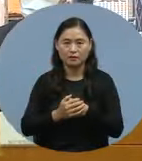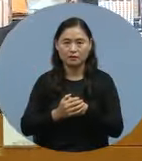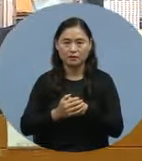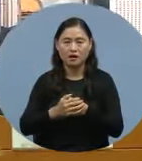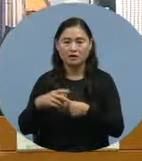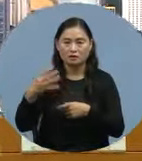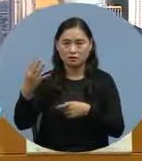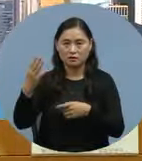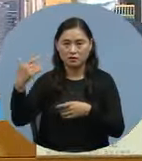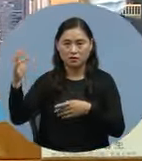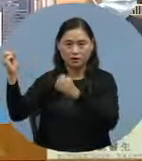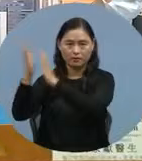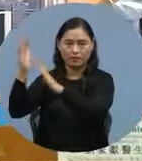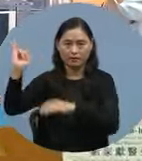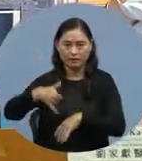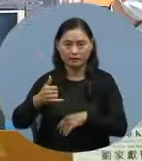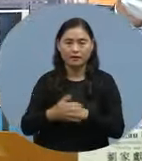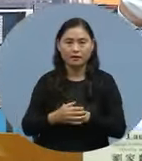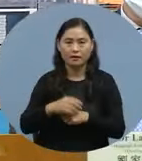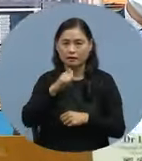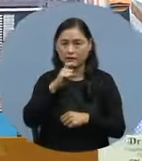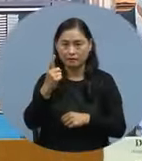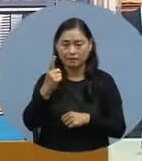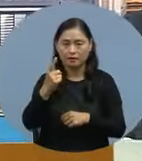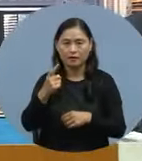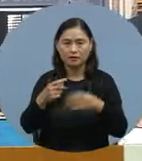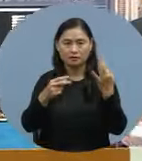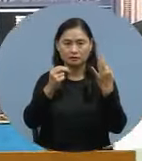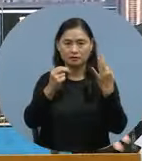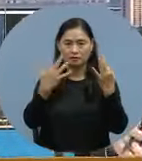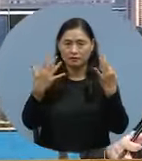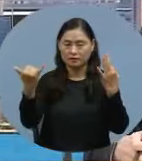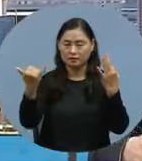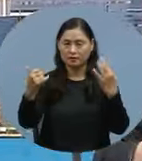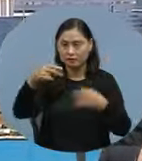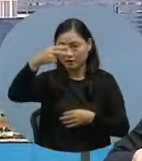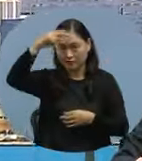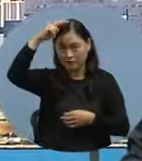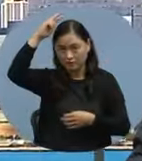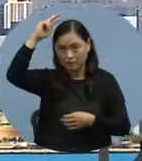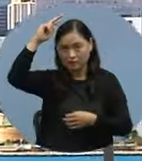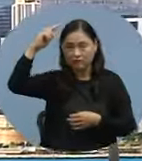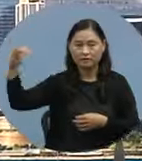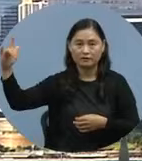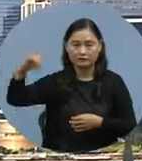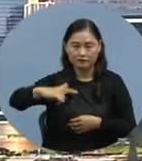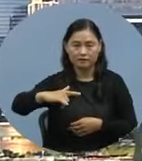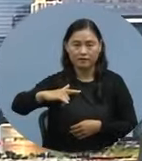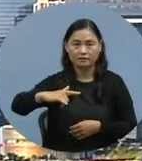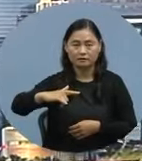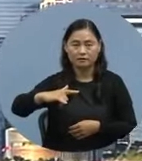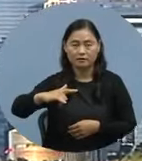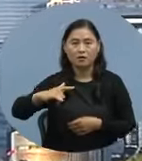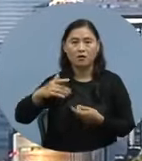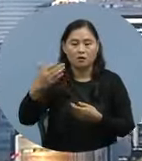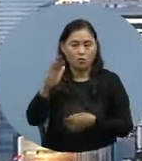4位係輸入性個案啦，有一位係3756咧，就係菲律賓入嚟嘅